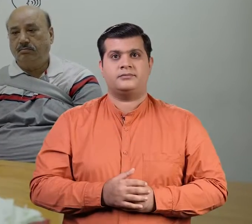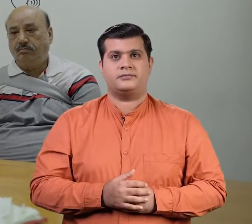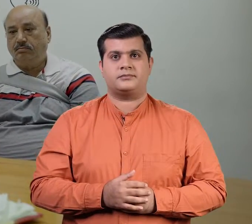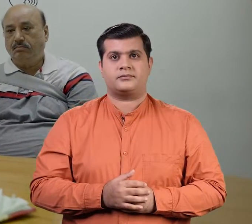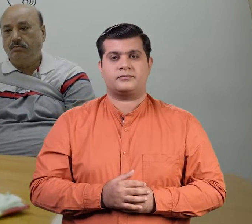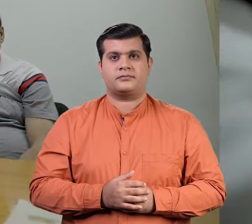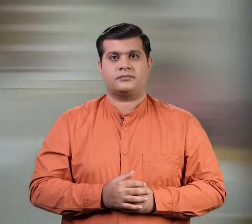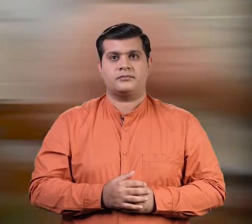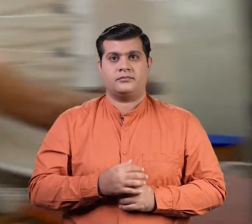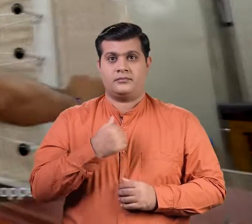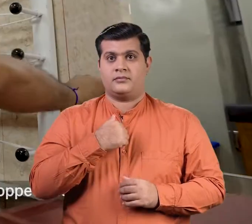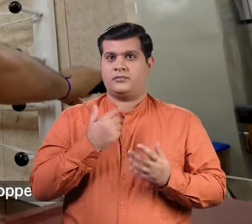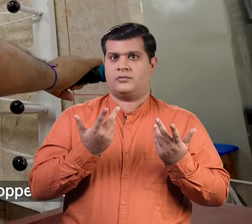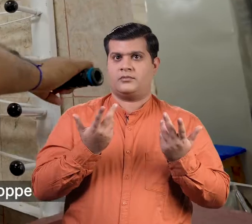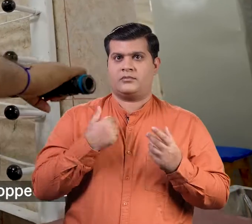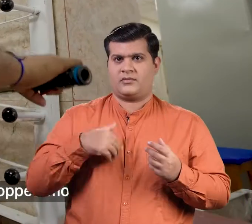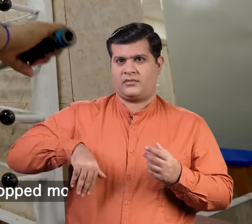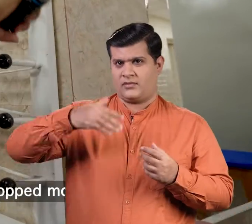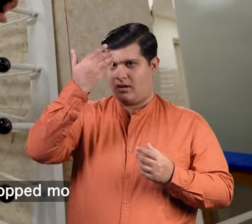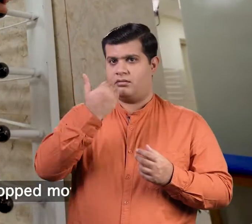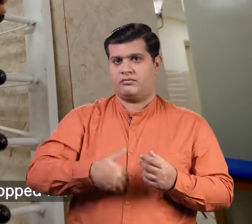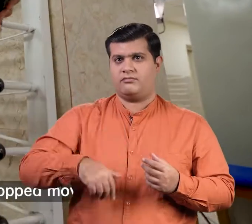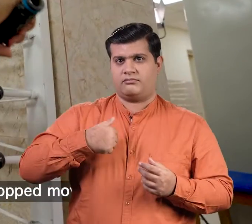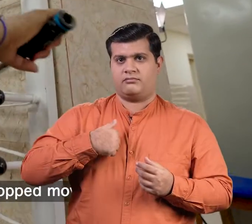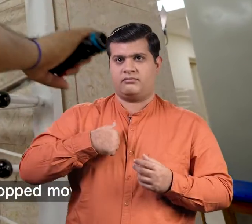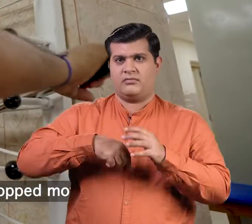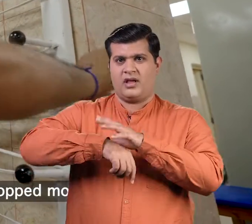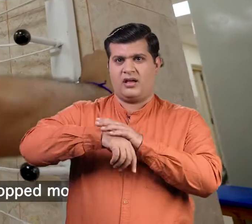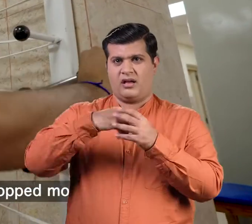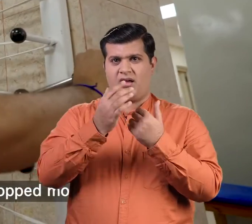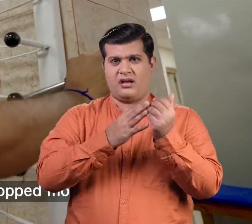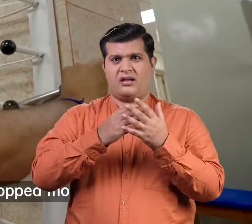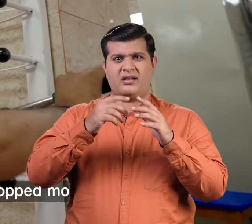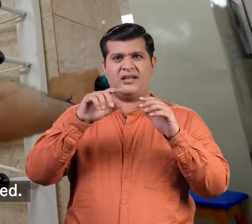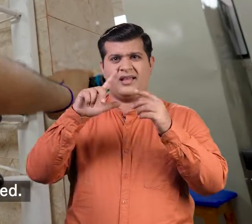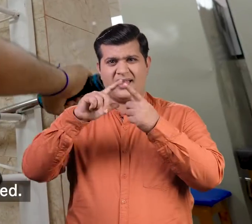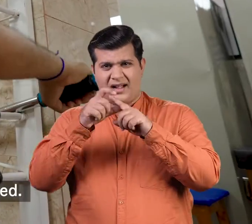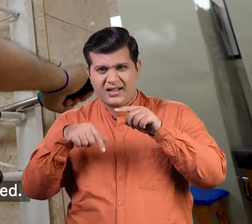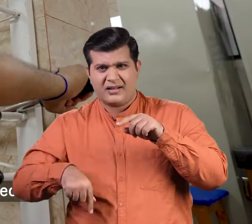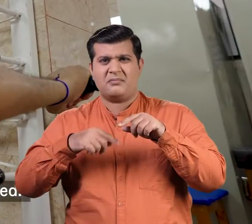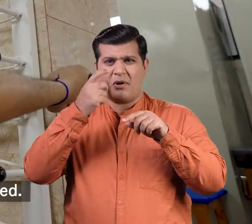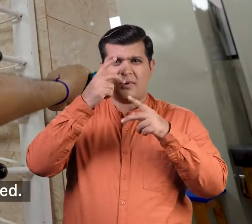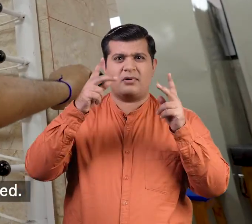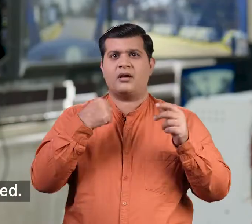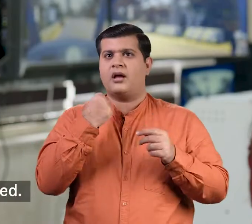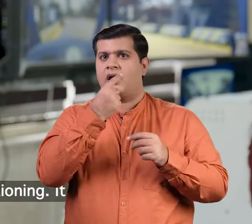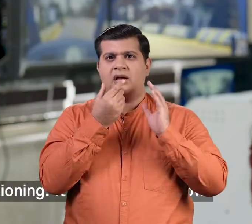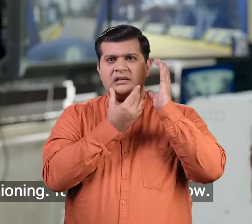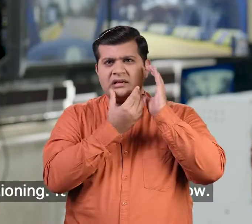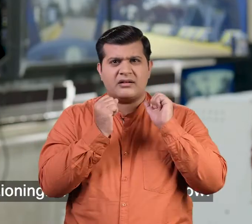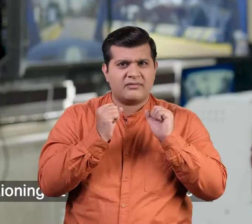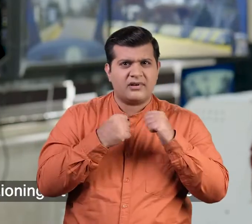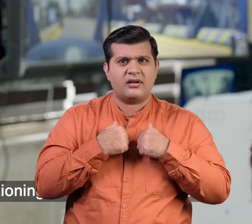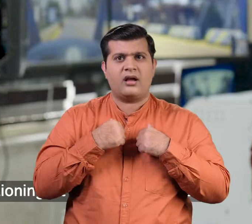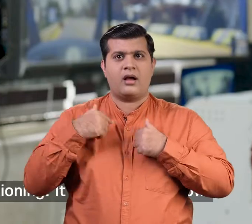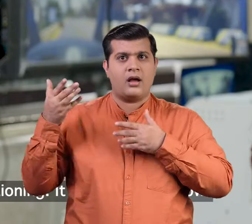है। मुझे पहले लकवा हुआ था जिसकी वजह से मेरे हाथ के मूवमेंट, पैर का मूवमेंट खत्म हो गया था और बोलने में दिक्कत हो रही थी। यहाँ आने